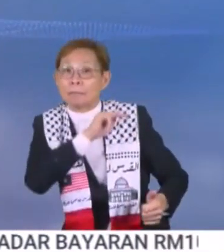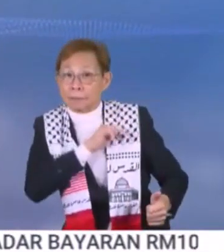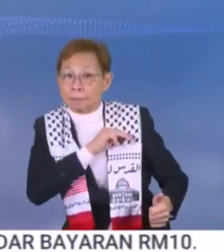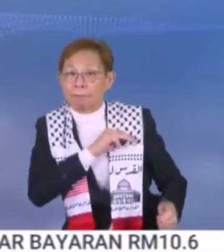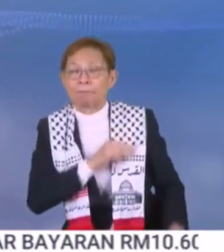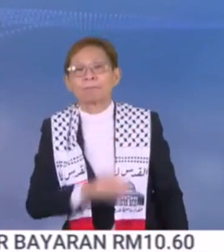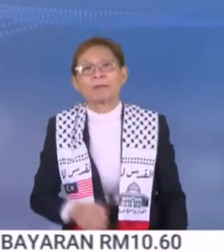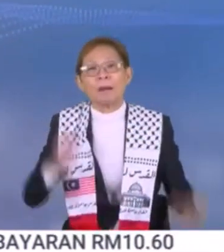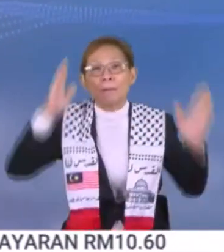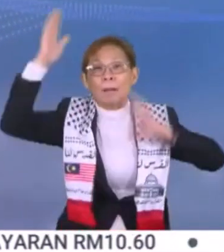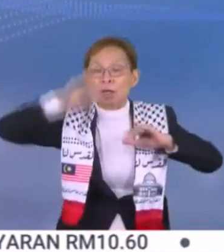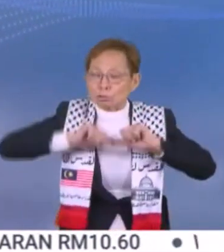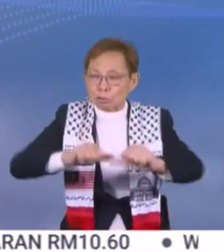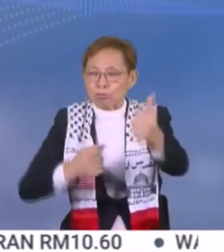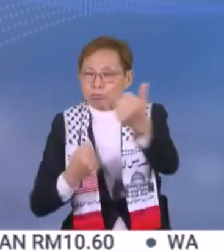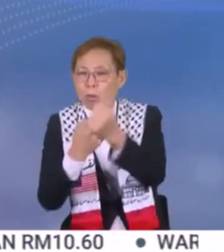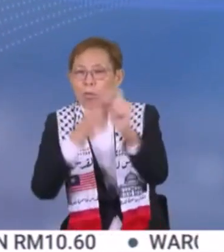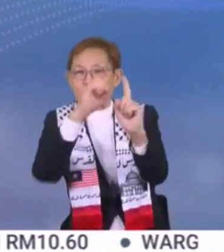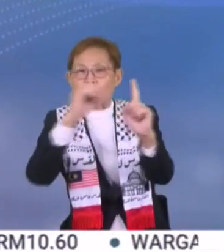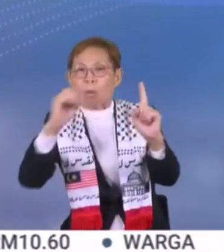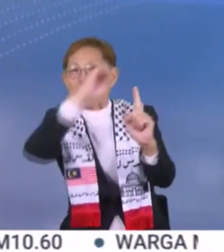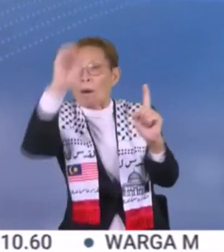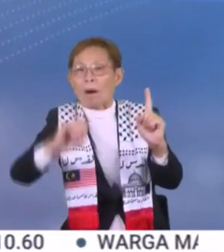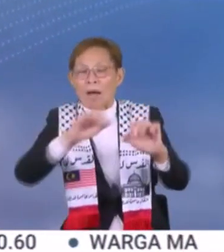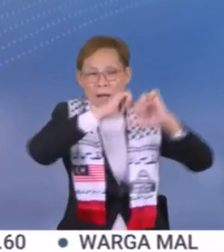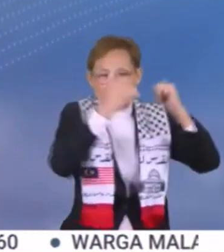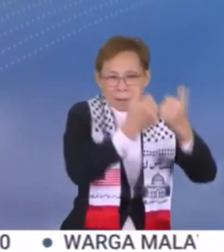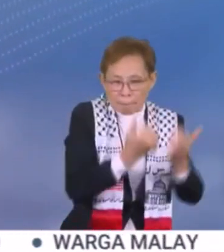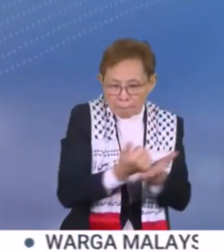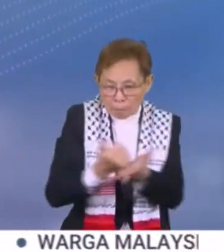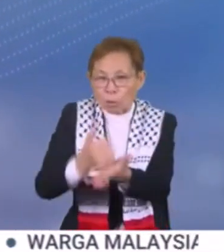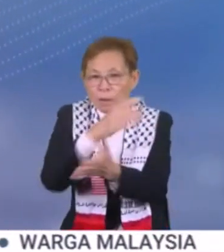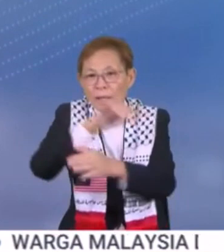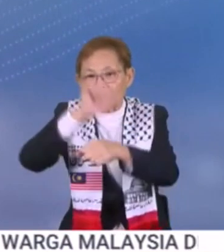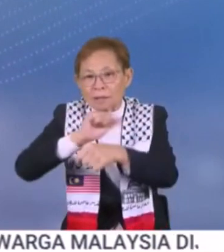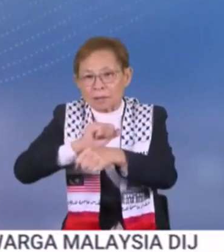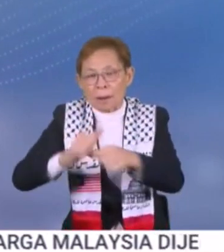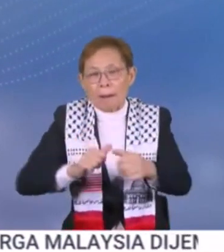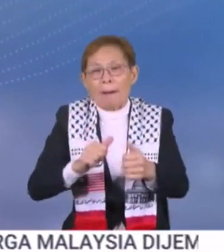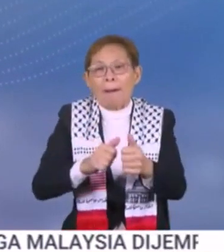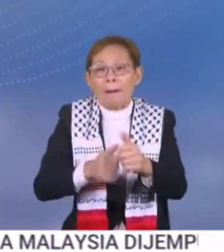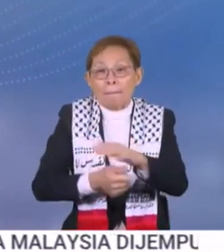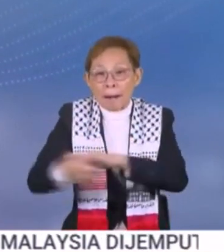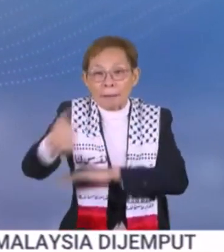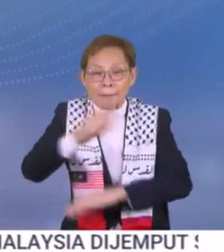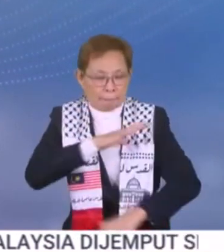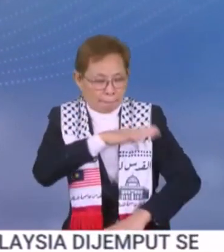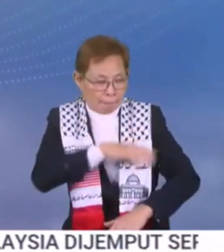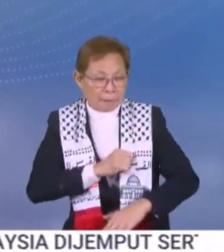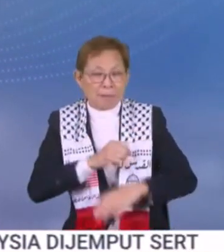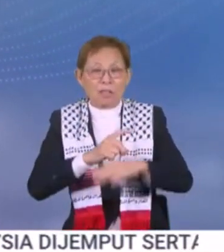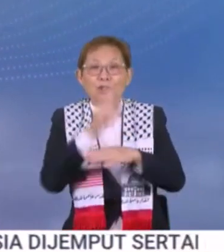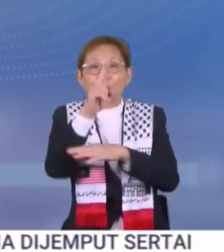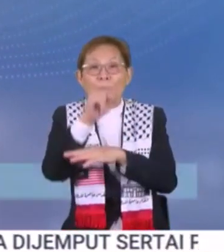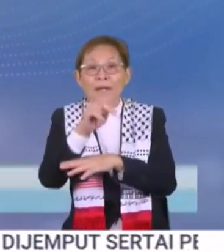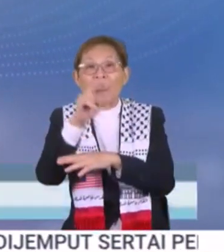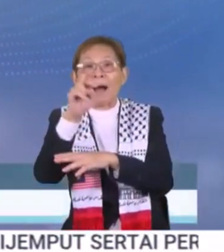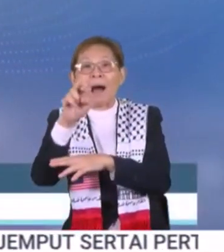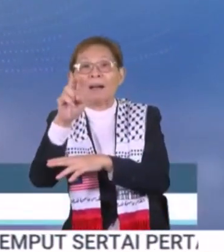Malaysia terus menyatakan sokongan penuh kepada agensi bantuan dan kerja untuk pelarian Palestin di Asia Barat